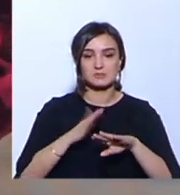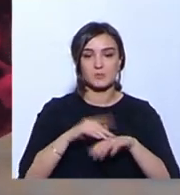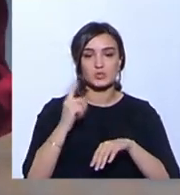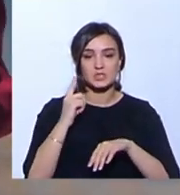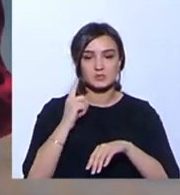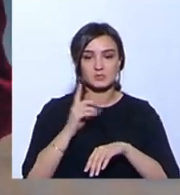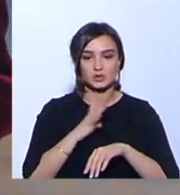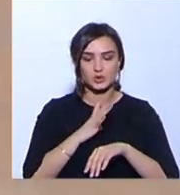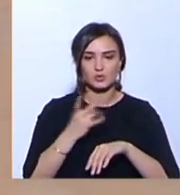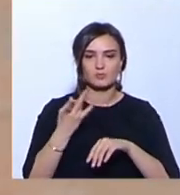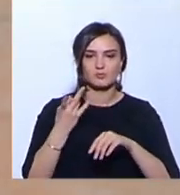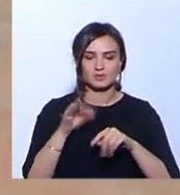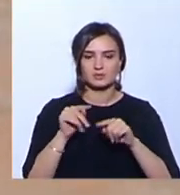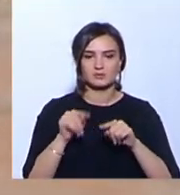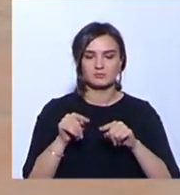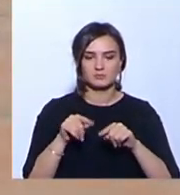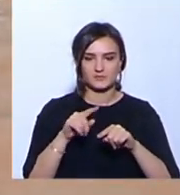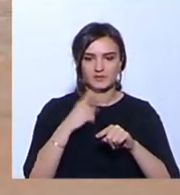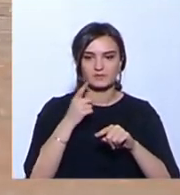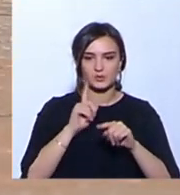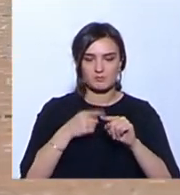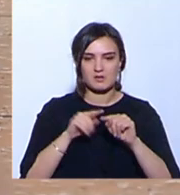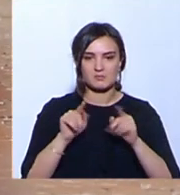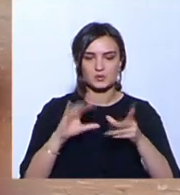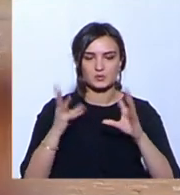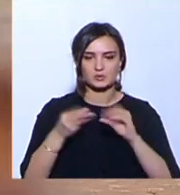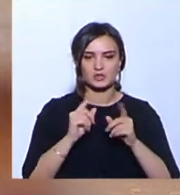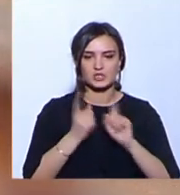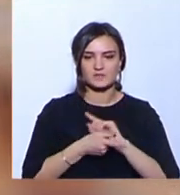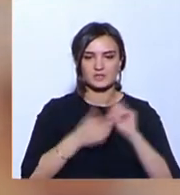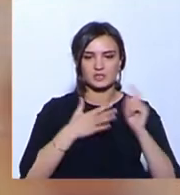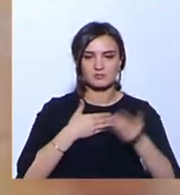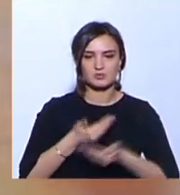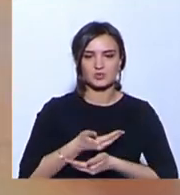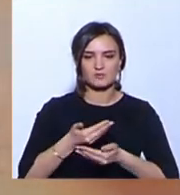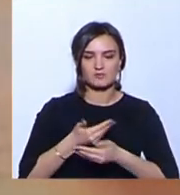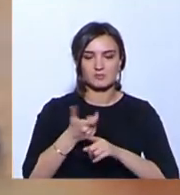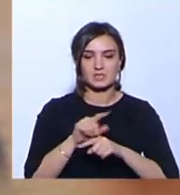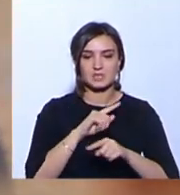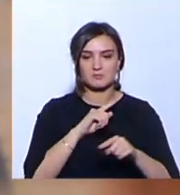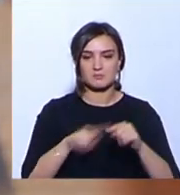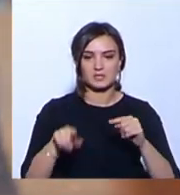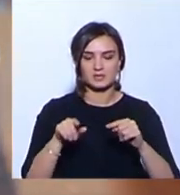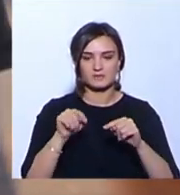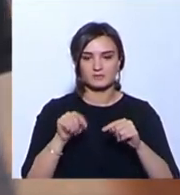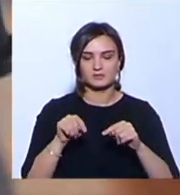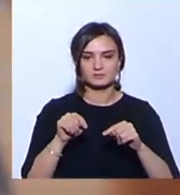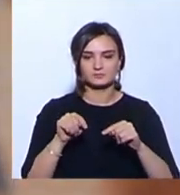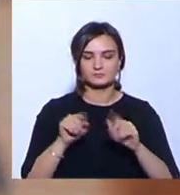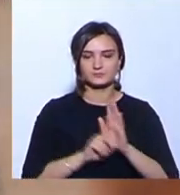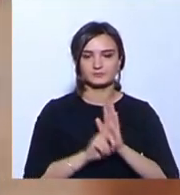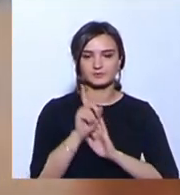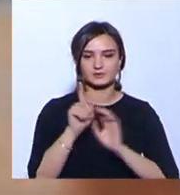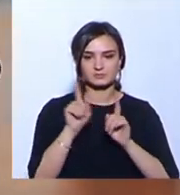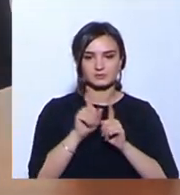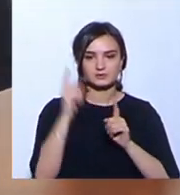მოსასმენი იყო, მაგრამ ვიტყვი, რომ ამან სრულიად შეცვალა ჩემი ცხოვრება. ძალიან მალევე მობილიზდი და დავიწყე იმასე ფიქრი, თუ